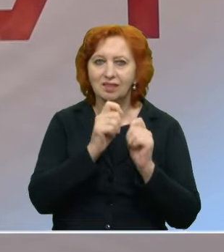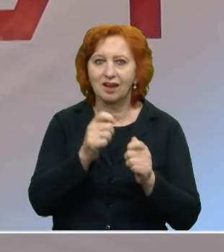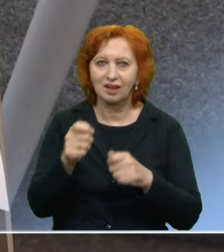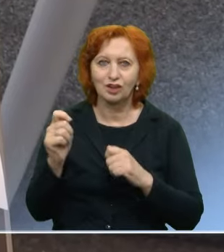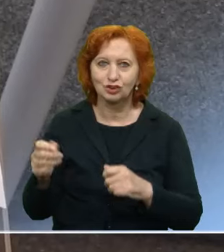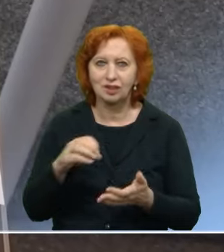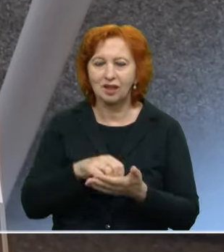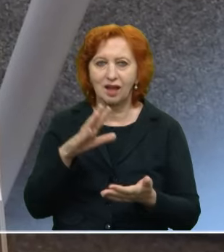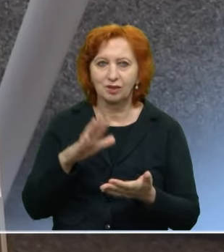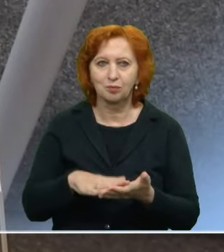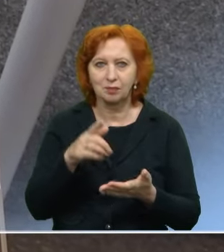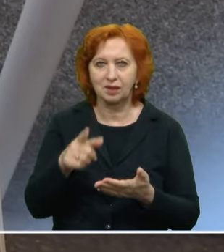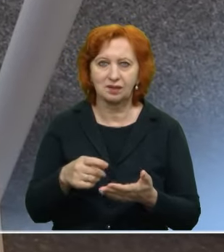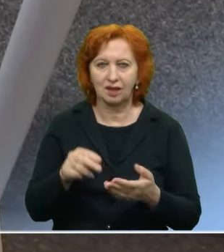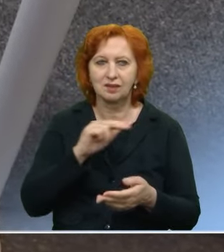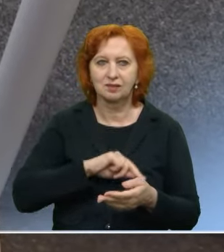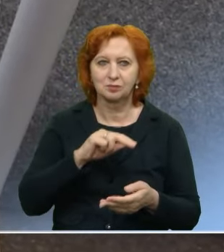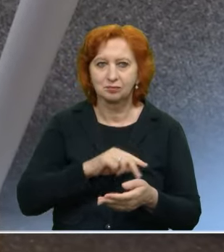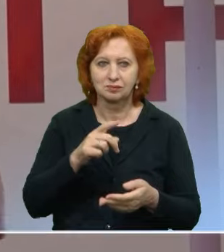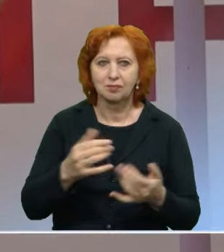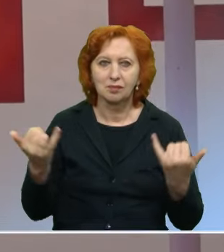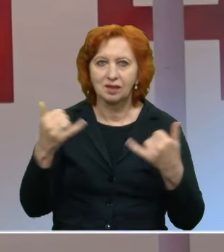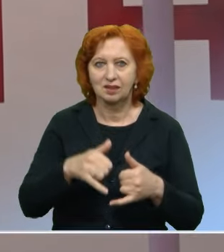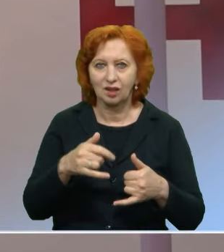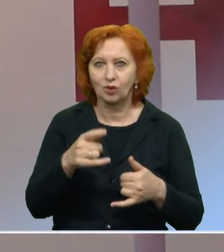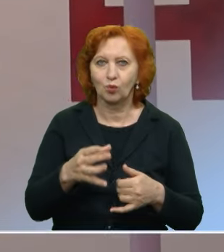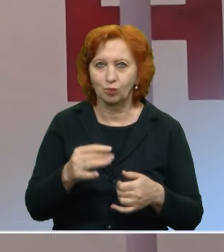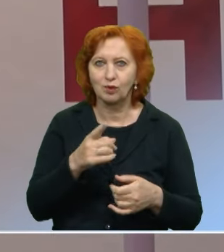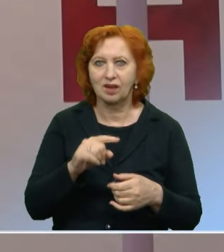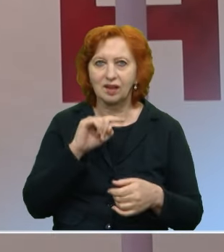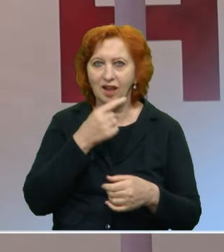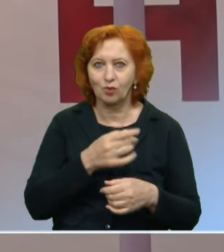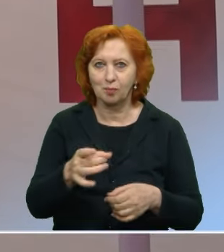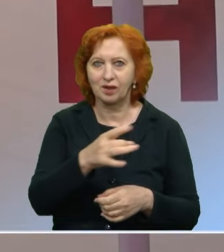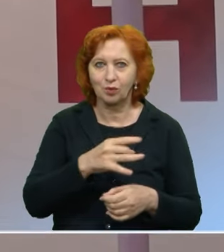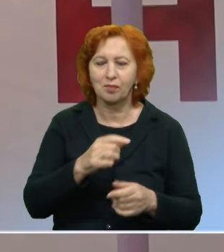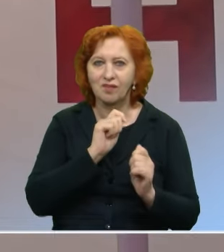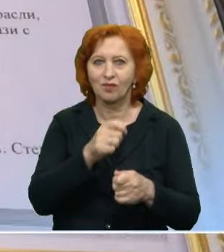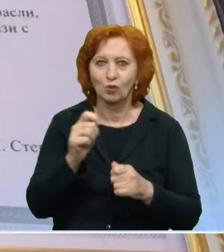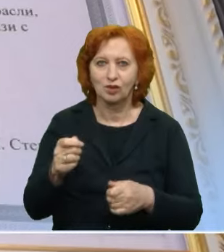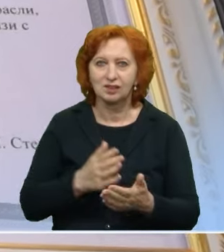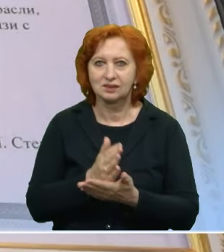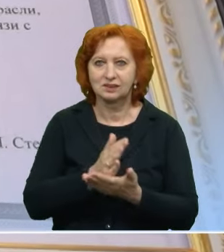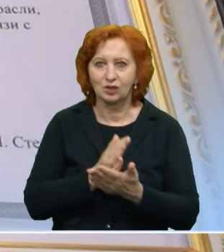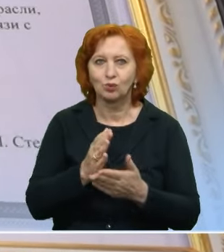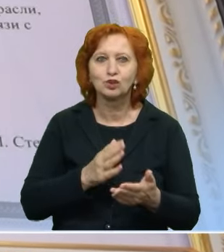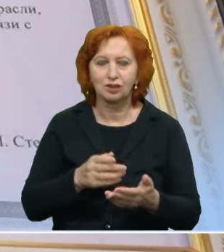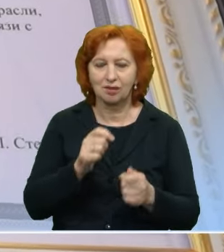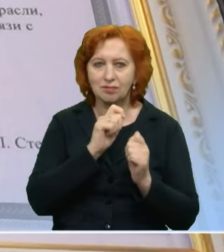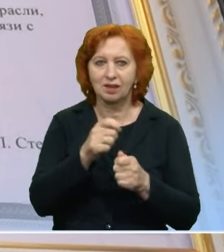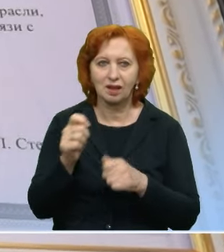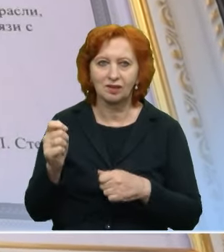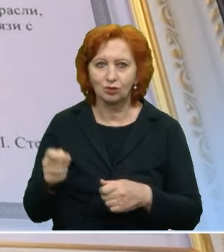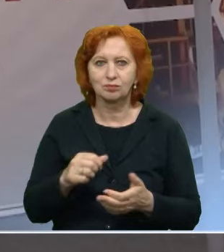отметили неоценимый вклад сотрудников в развитие металлургической отрасли и экономики региона. Им вручили заслуженные награды. Мария